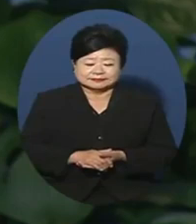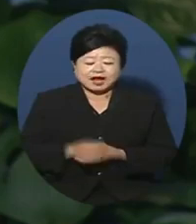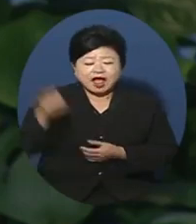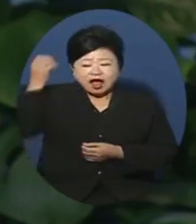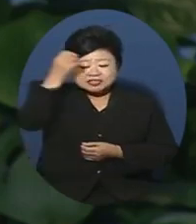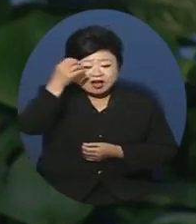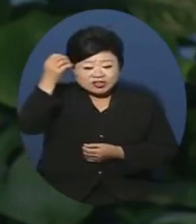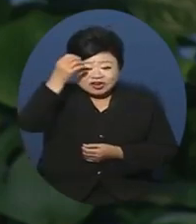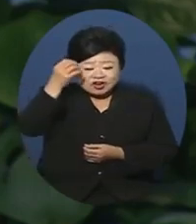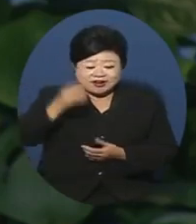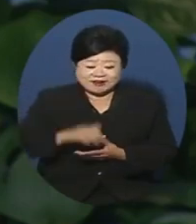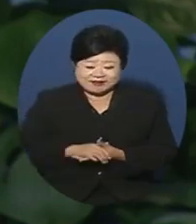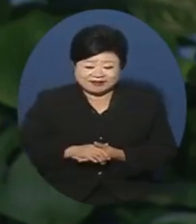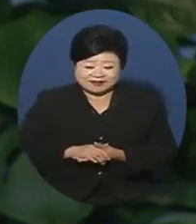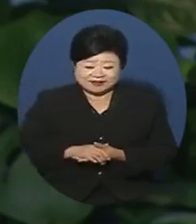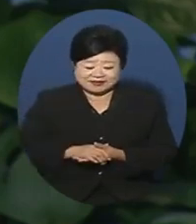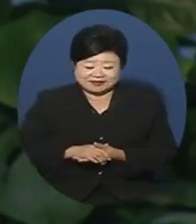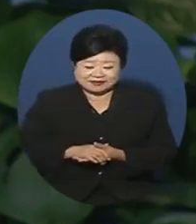성경을